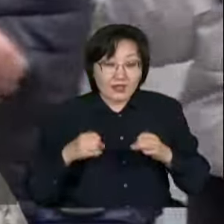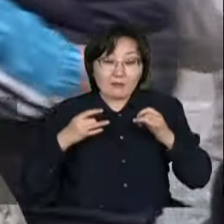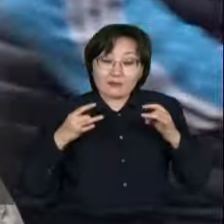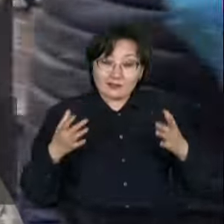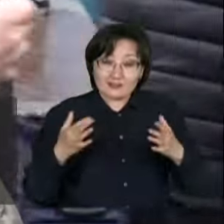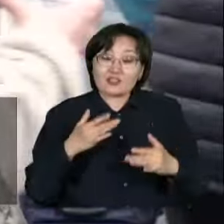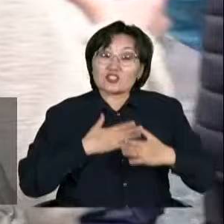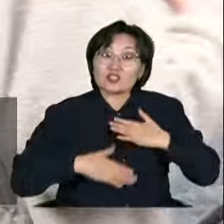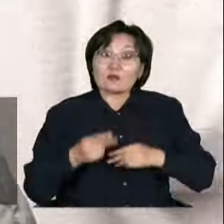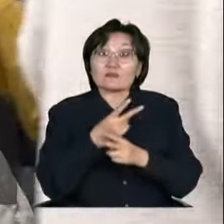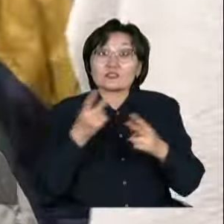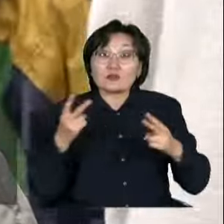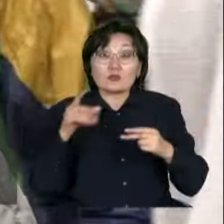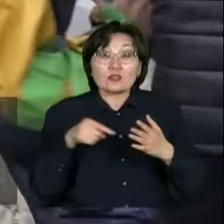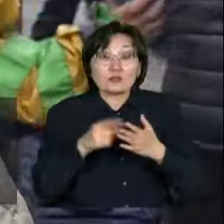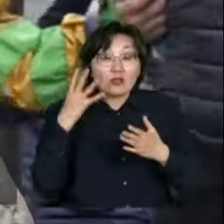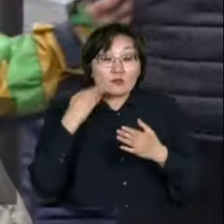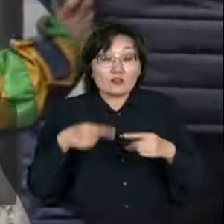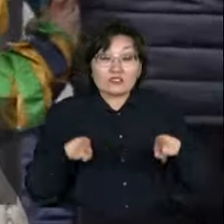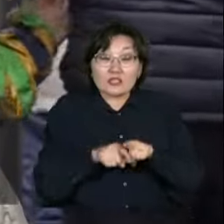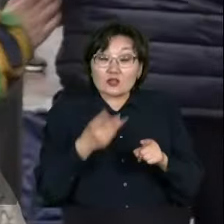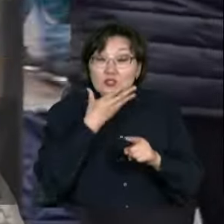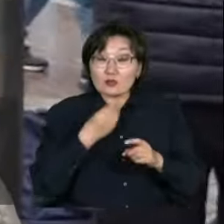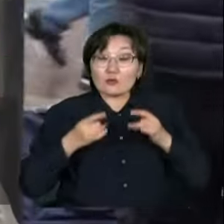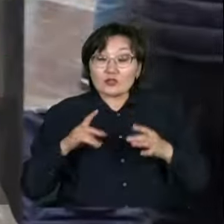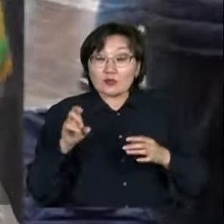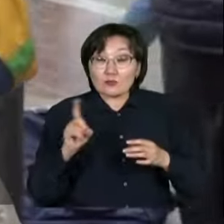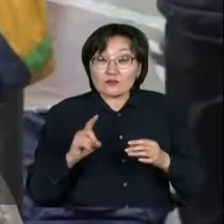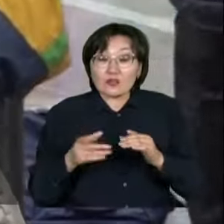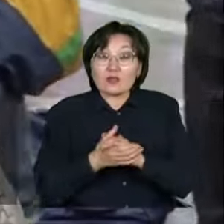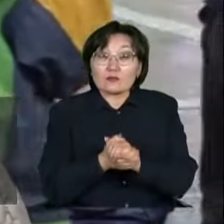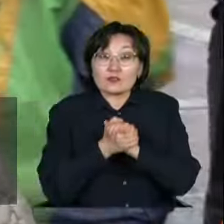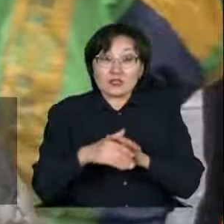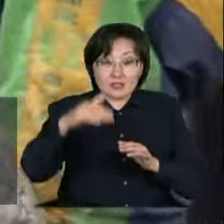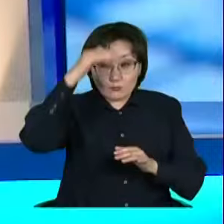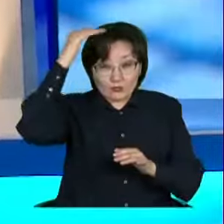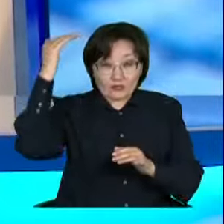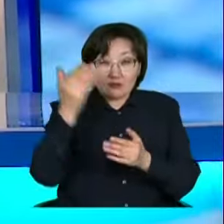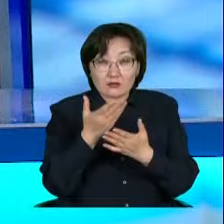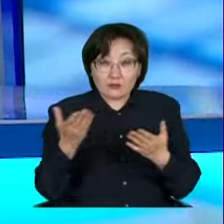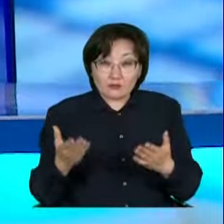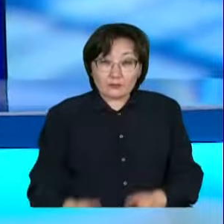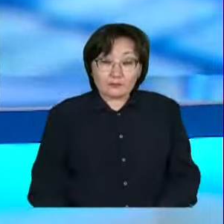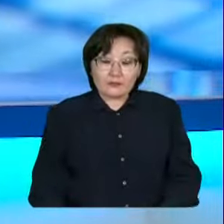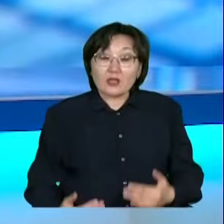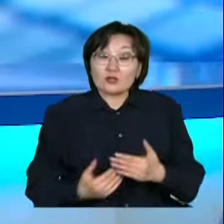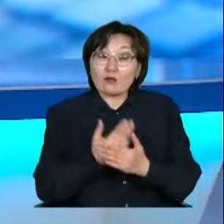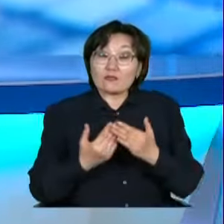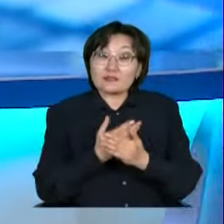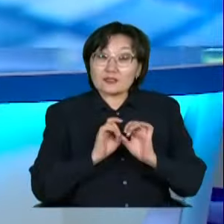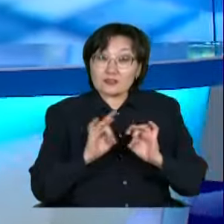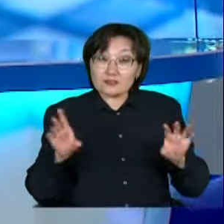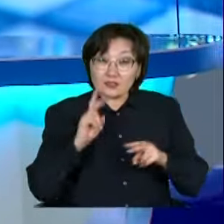праздничное. Радостно видеть, что в Алматы так красиво отмечают Наурыз. Мирного неба нам над головой. Это все новости к данному